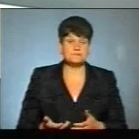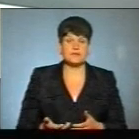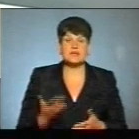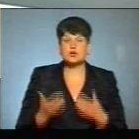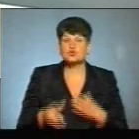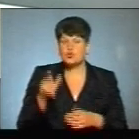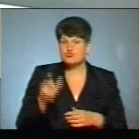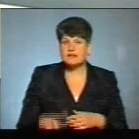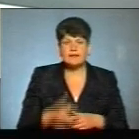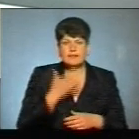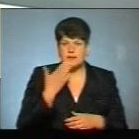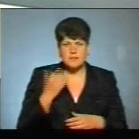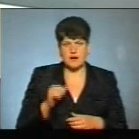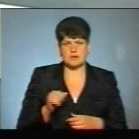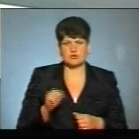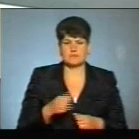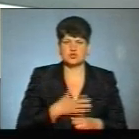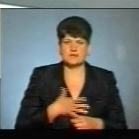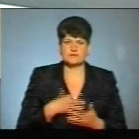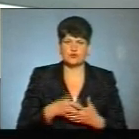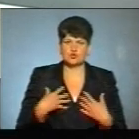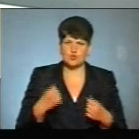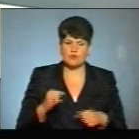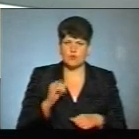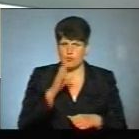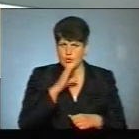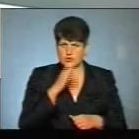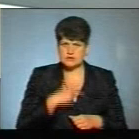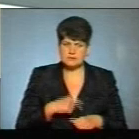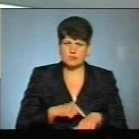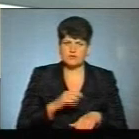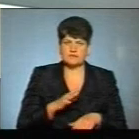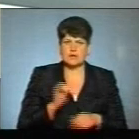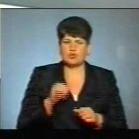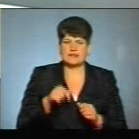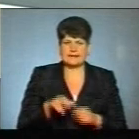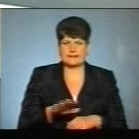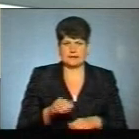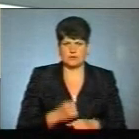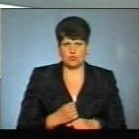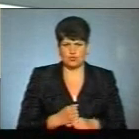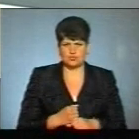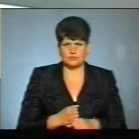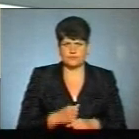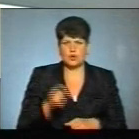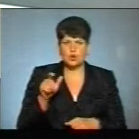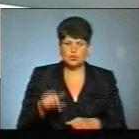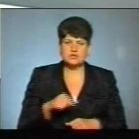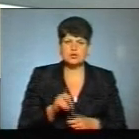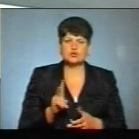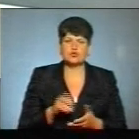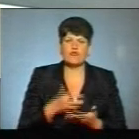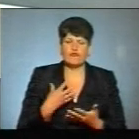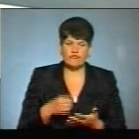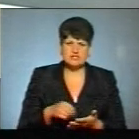не має наміру чи остерігається за своє здоров'я, чи погано себе почуває, вона може знайти на роботу. Люди, ті, що вже зареєстровані